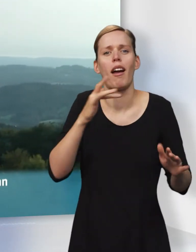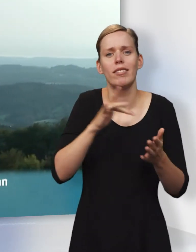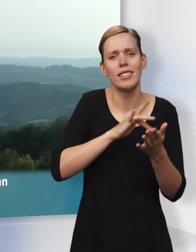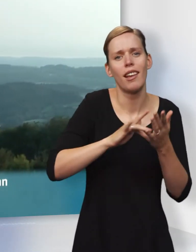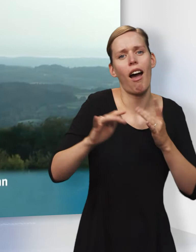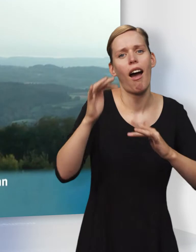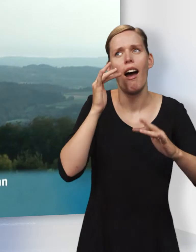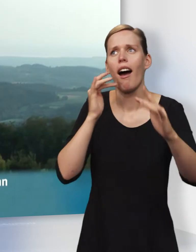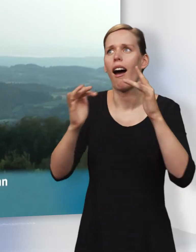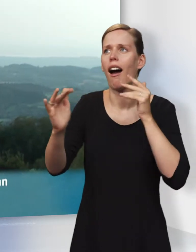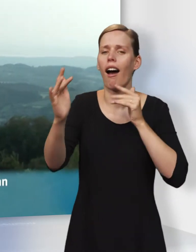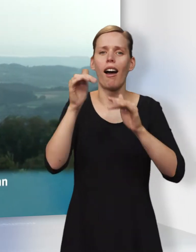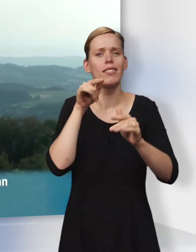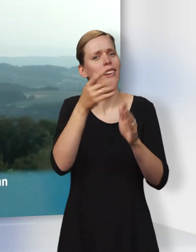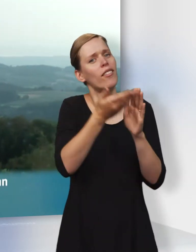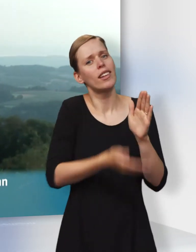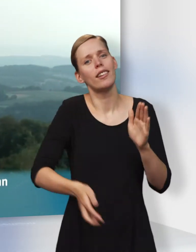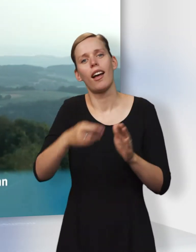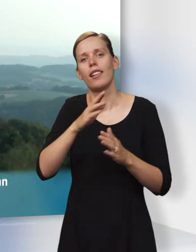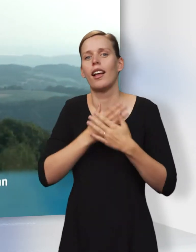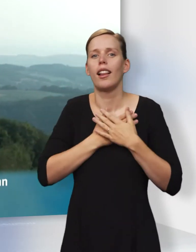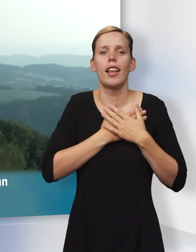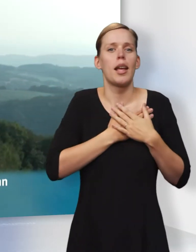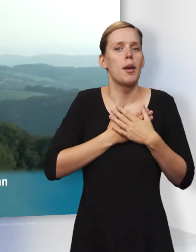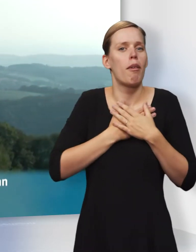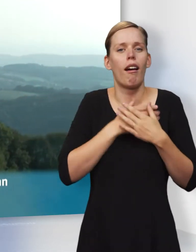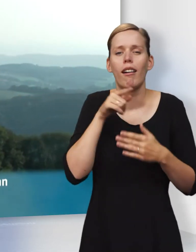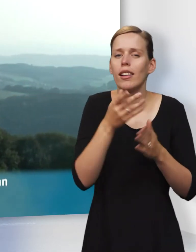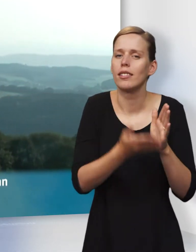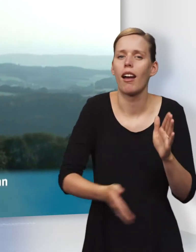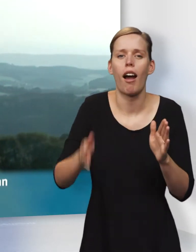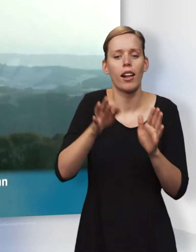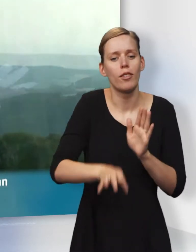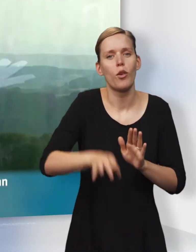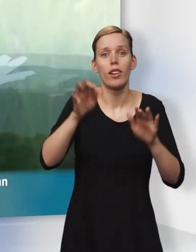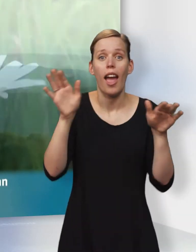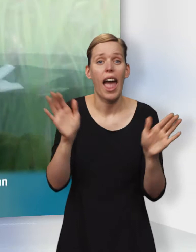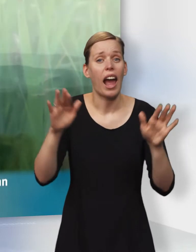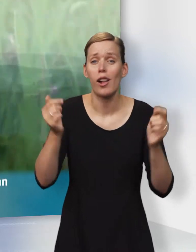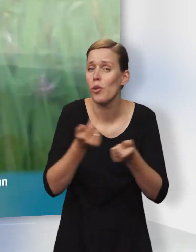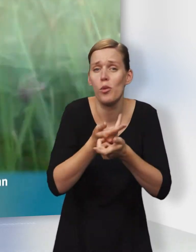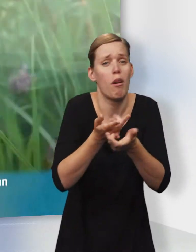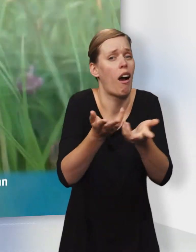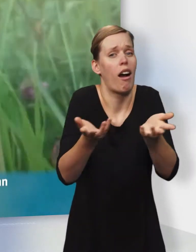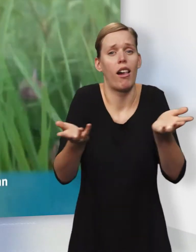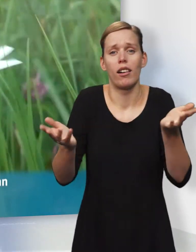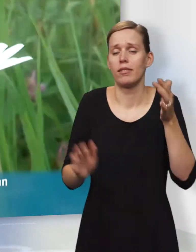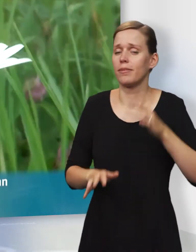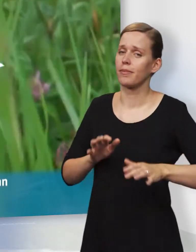zärtlich klangen. In diesem Tal, da fand ich Engel überall.